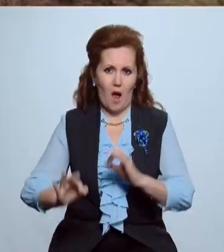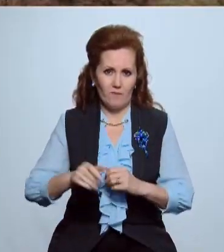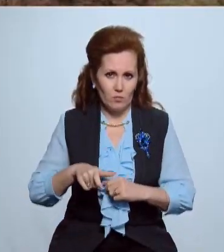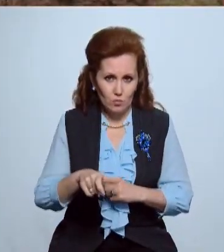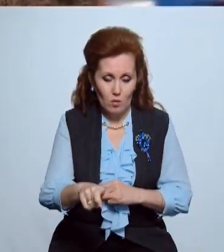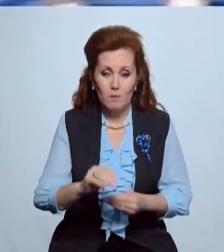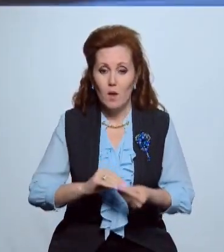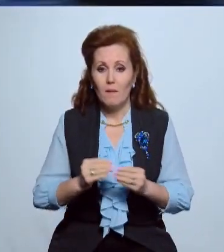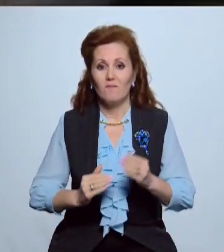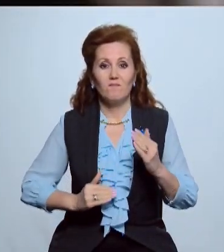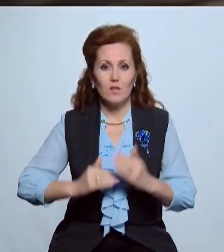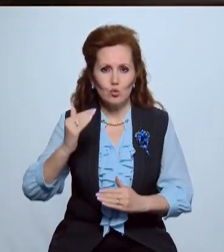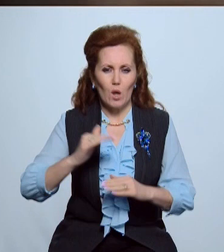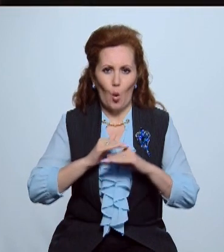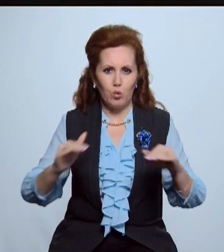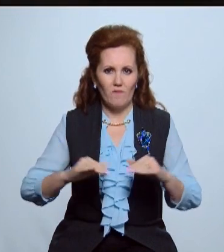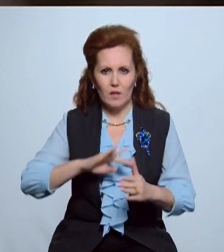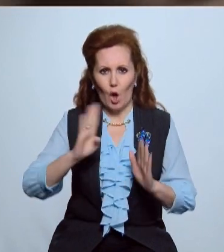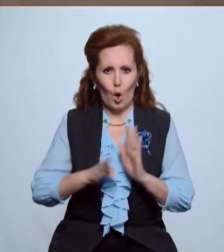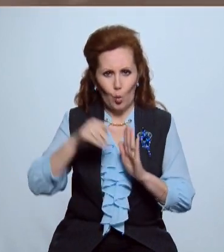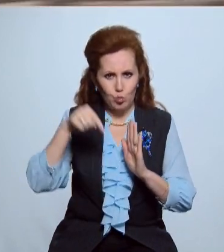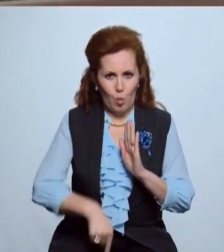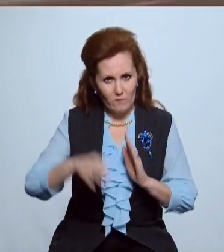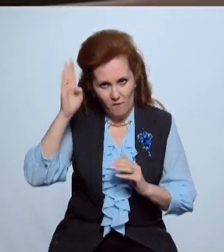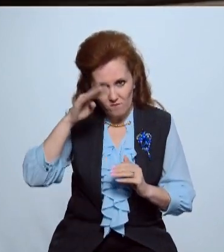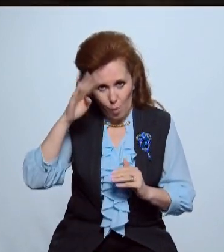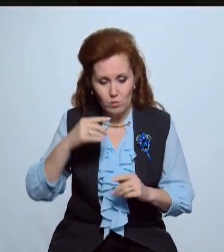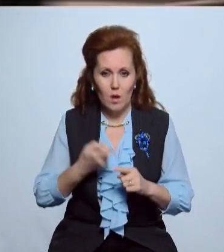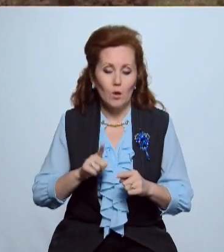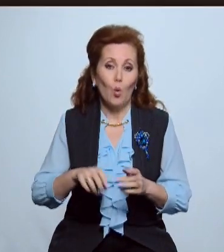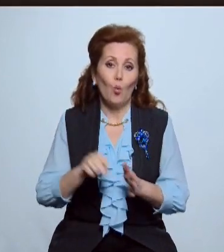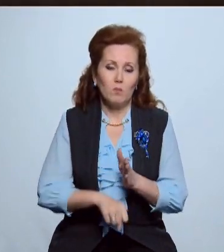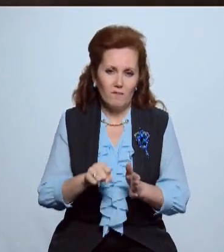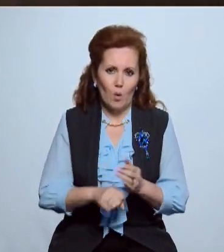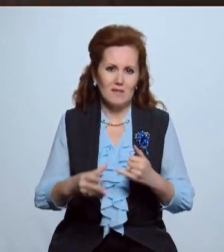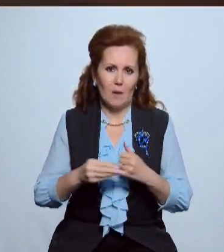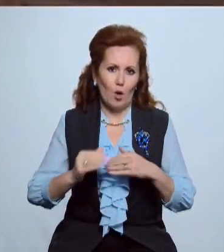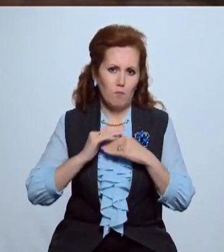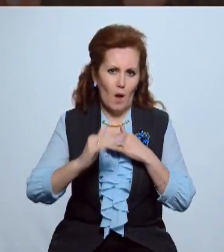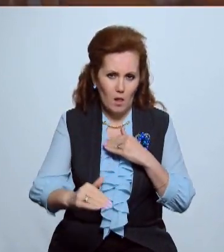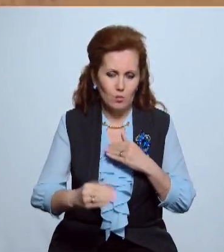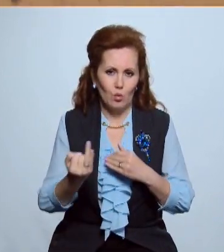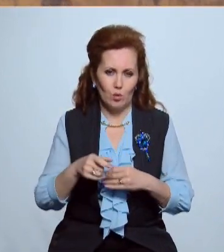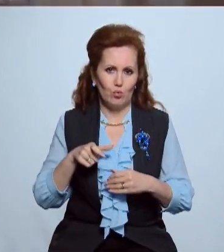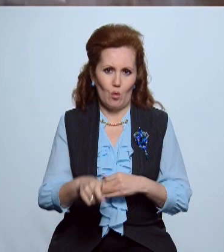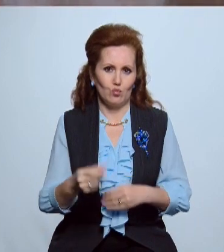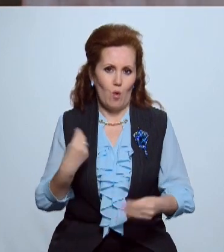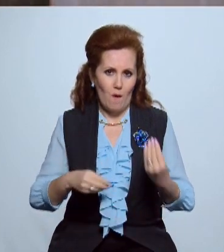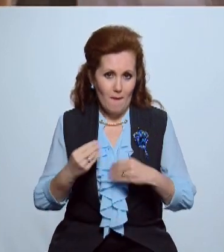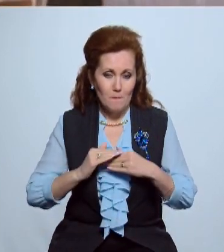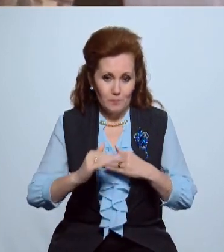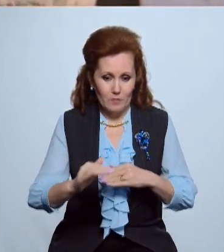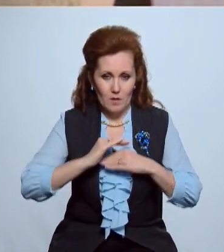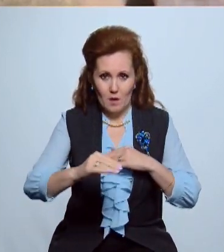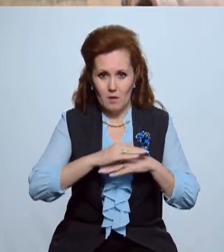осложняется высоким уровнем грунтовых вод, а также пучинистыми грунтами, которые убивают земляное полотно и дорожную одежду. Весной глава